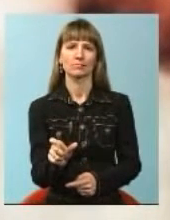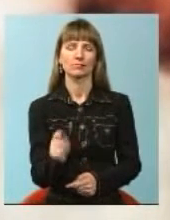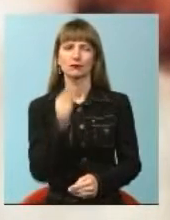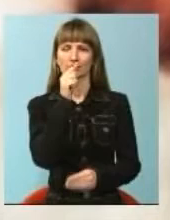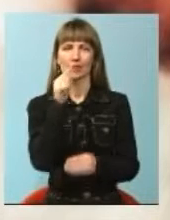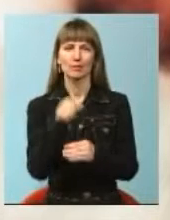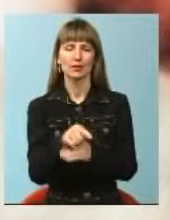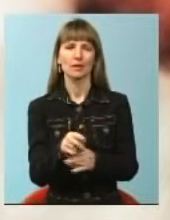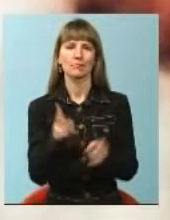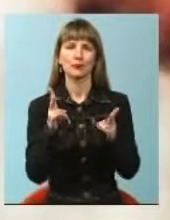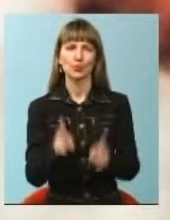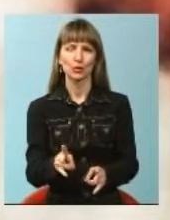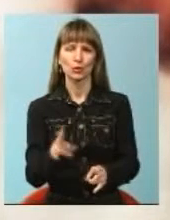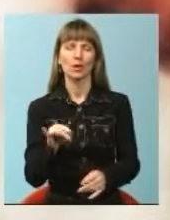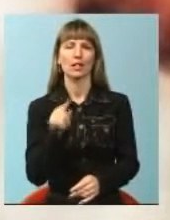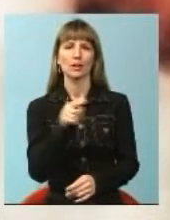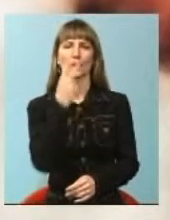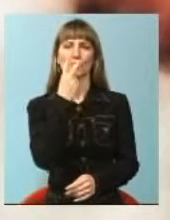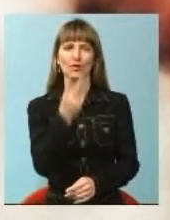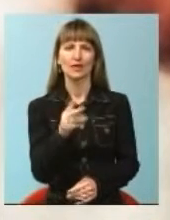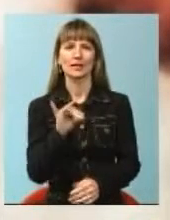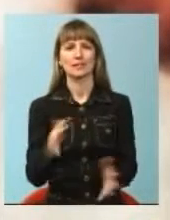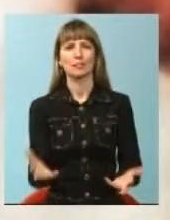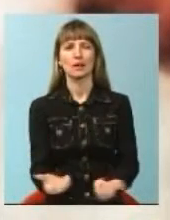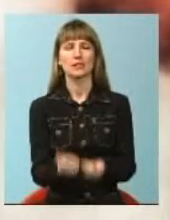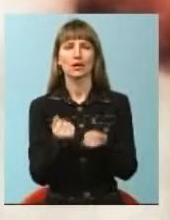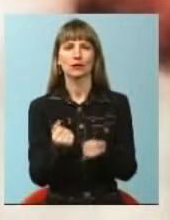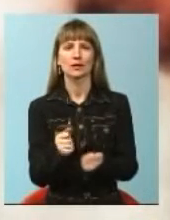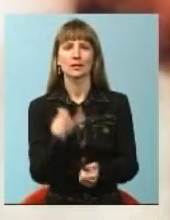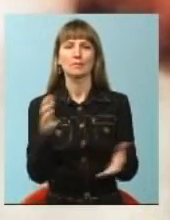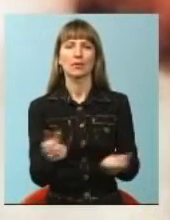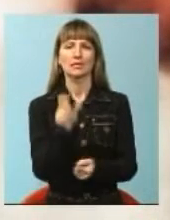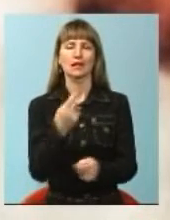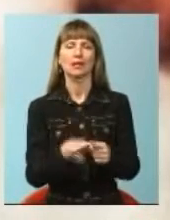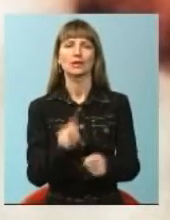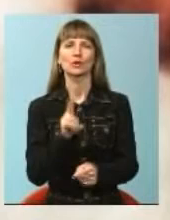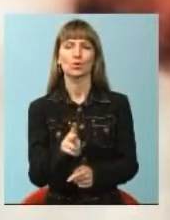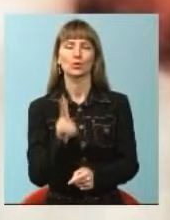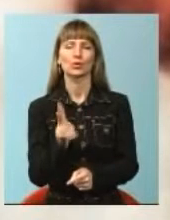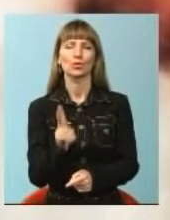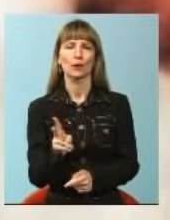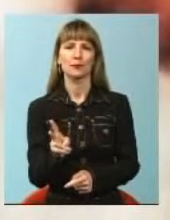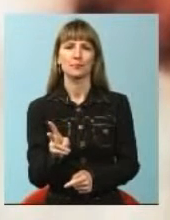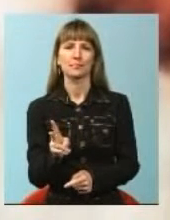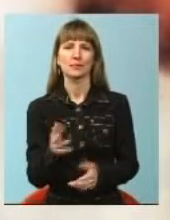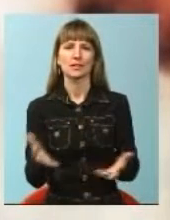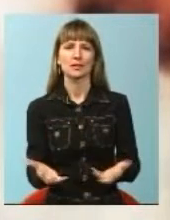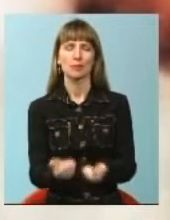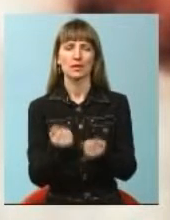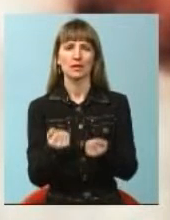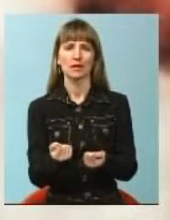попадают в беду, а они их увидели и спасают. Спасатель – это тот, кто